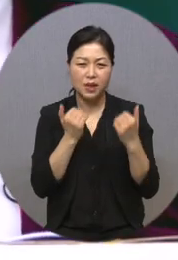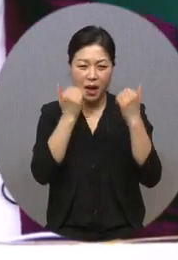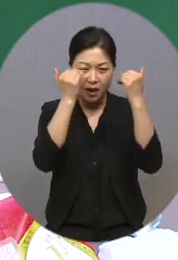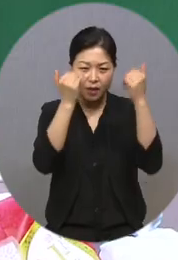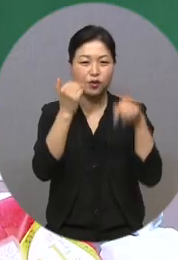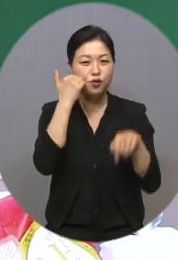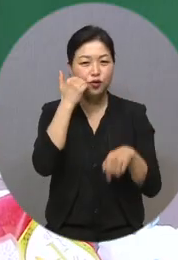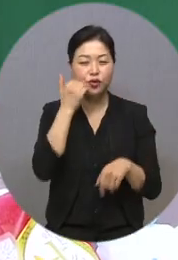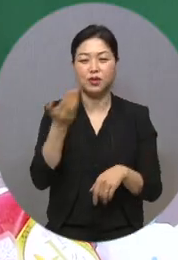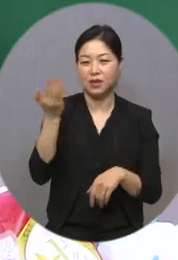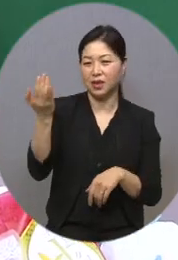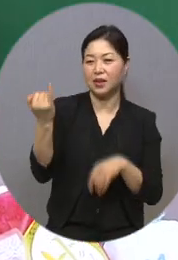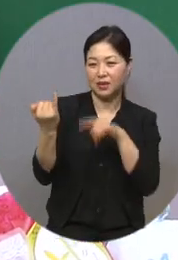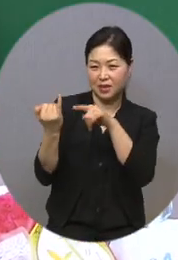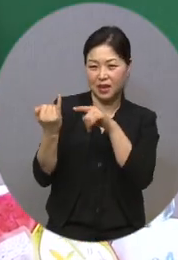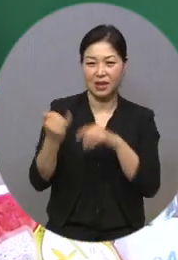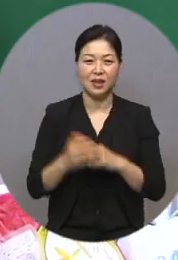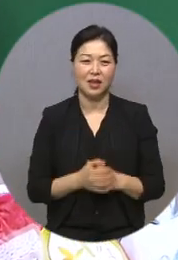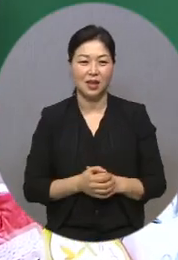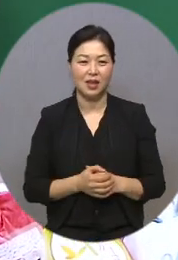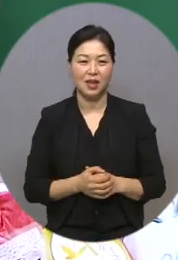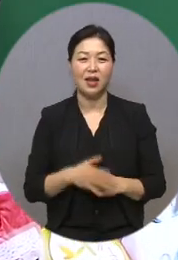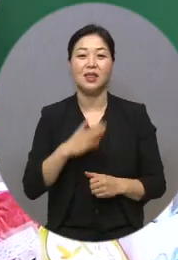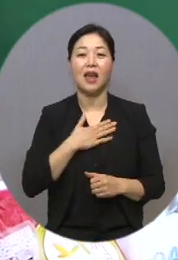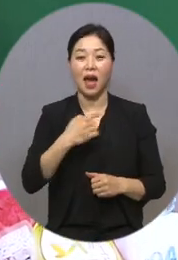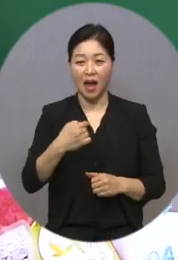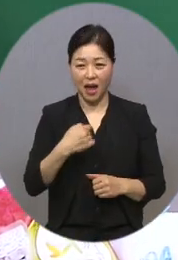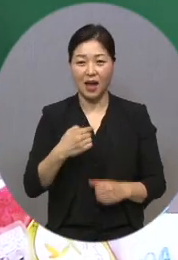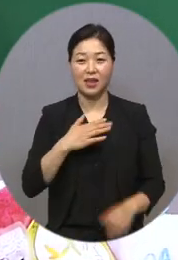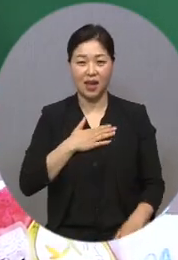양반이요. 그게 바로 다이아나.